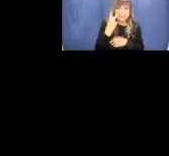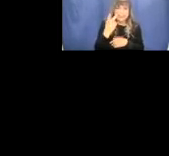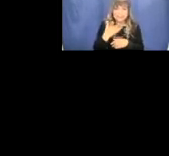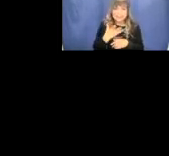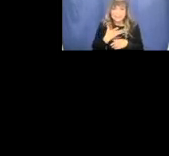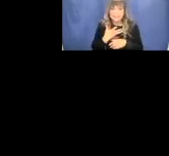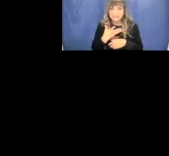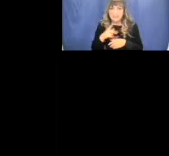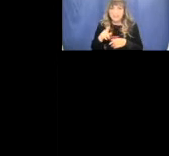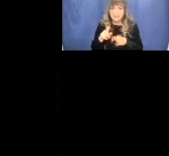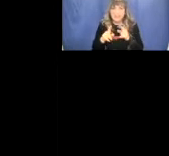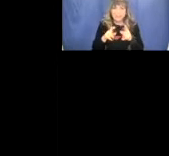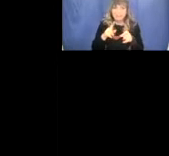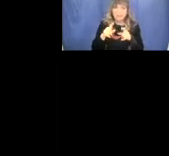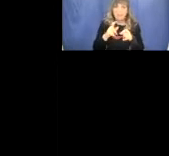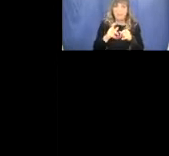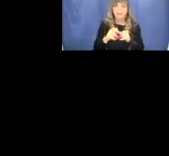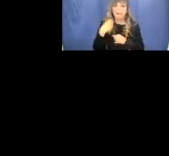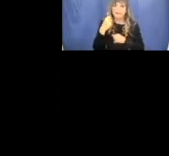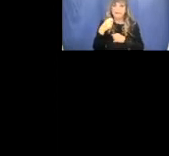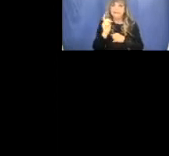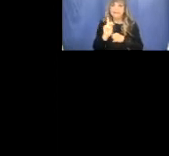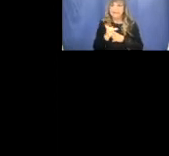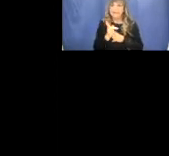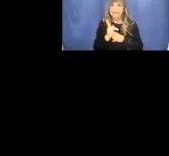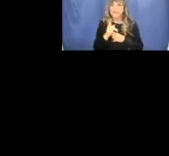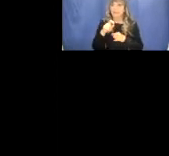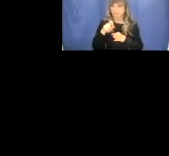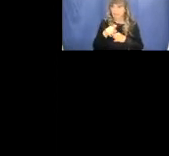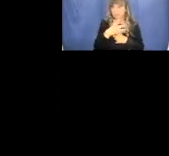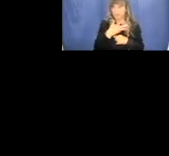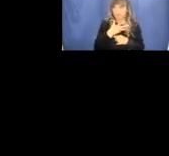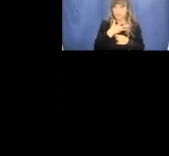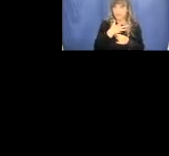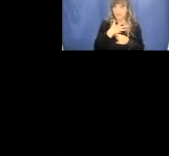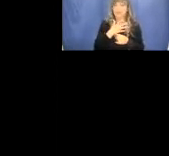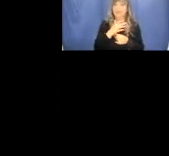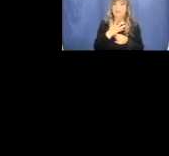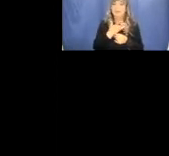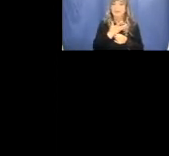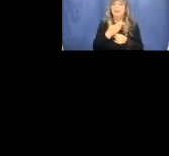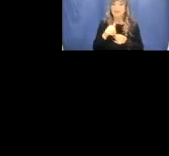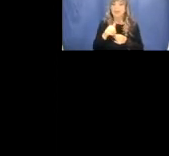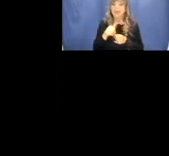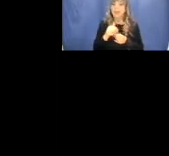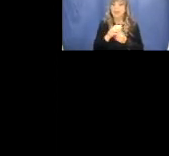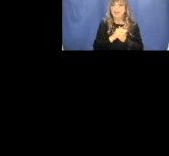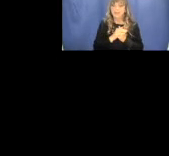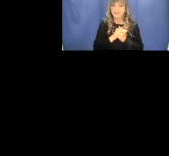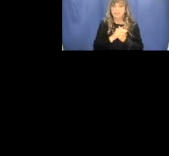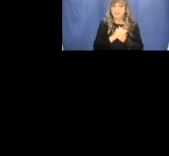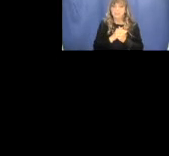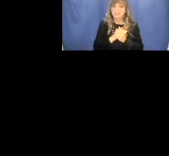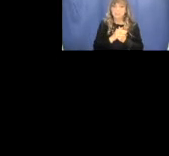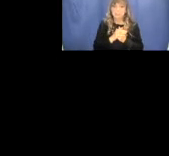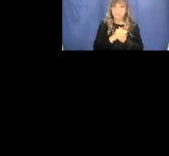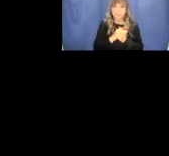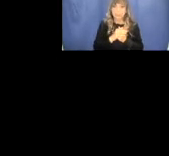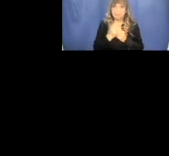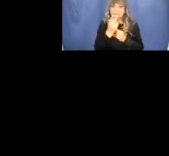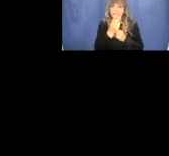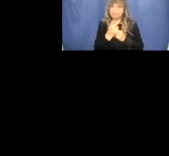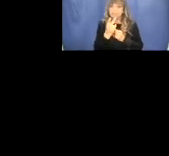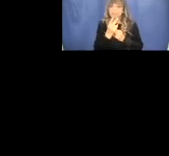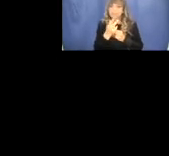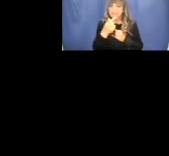disegno ma la parte interessante che oltre i verbi ci sono soltanto queste figure appunto il